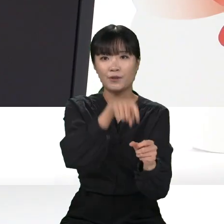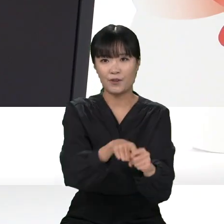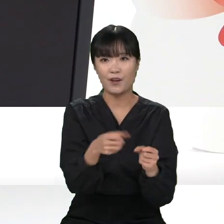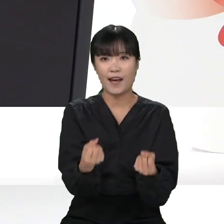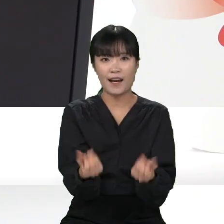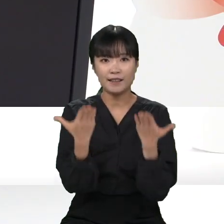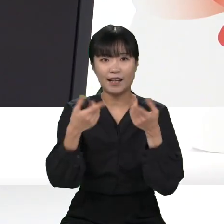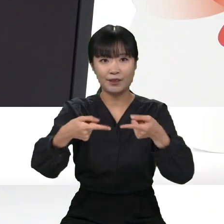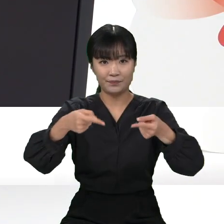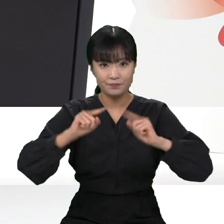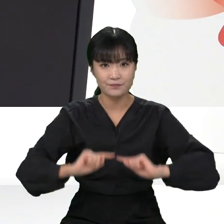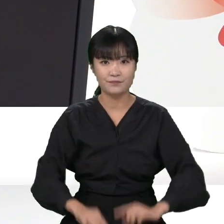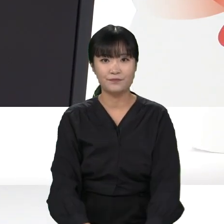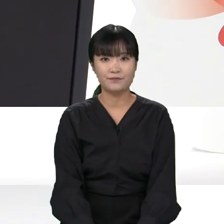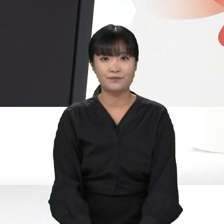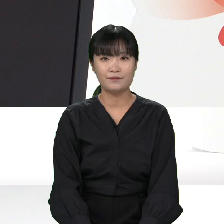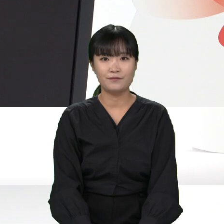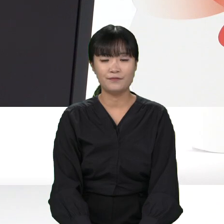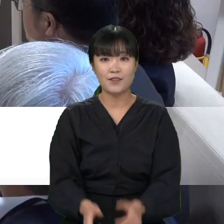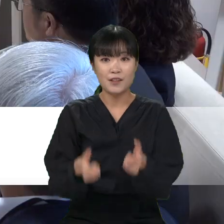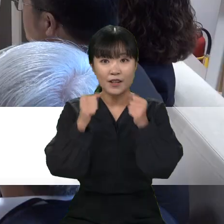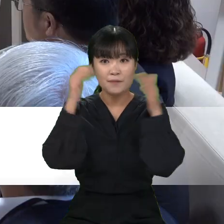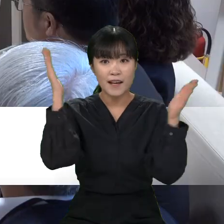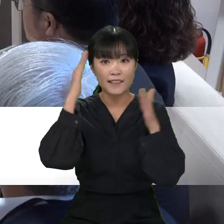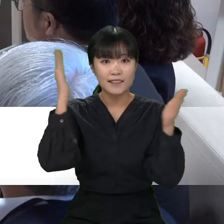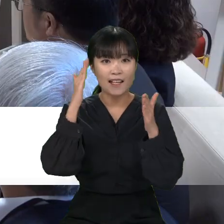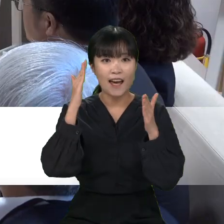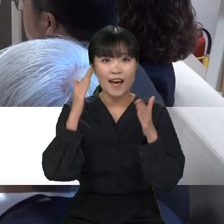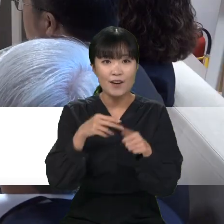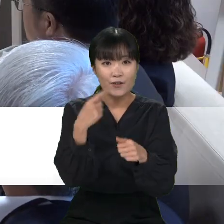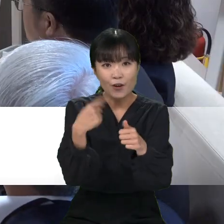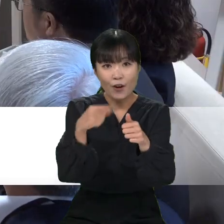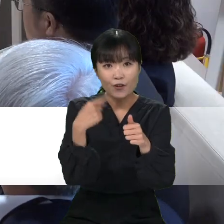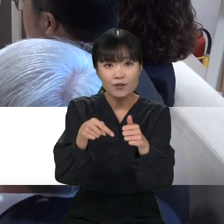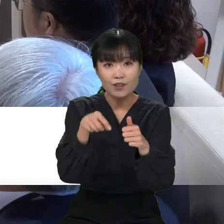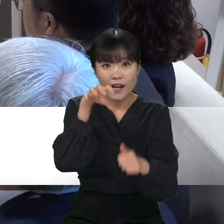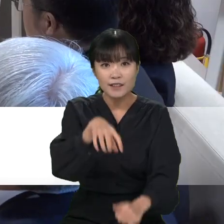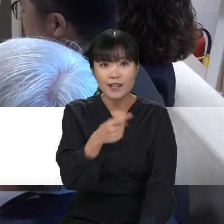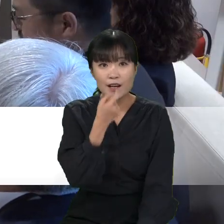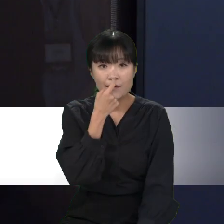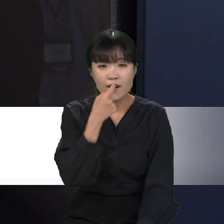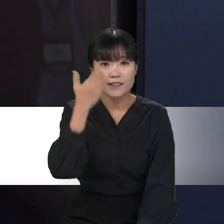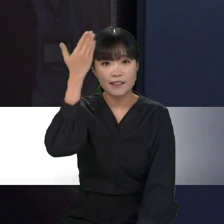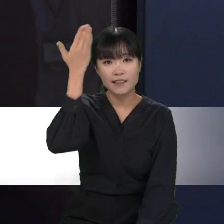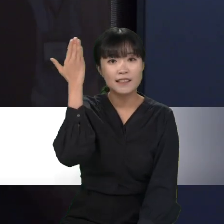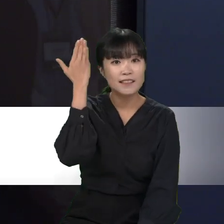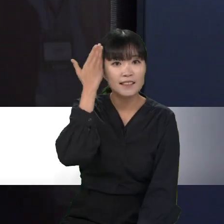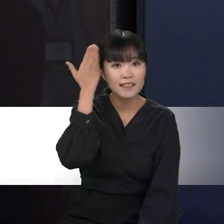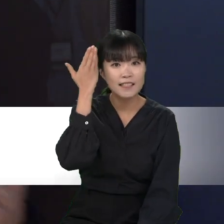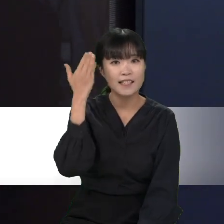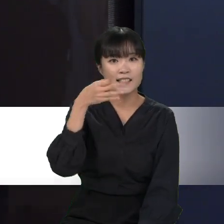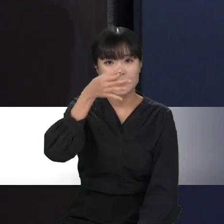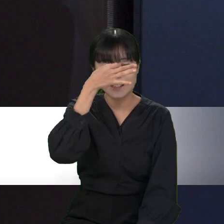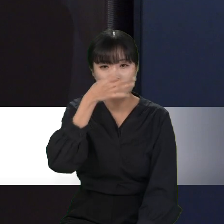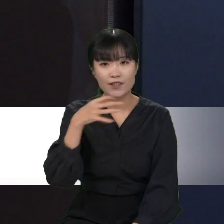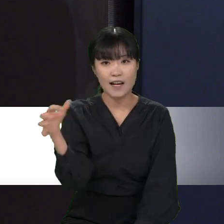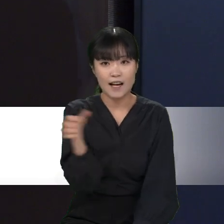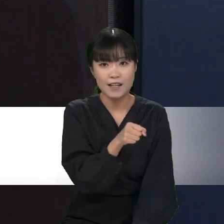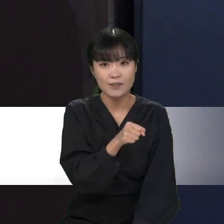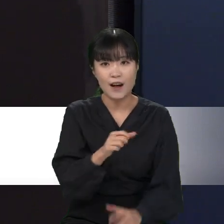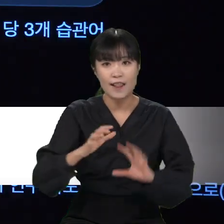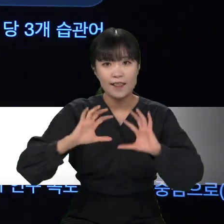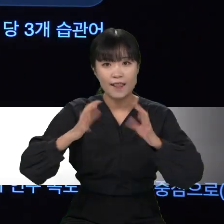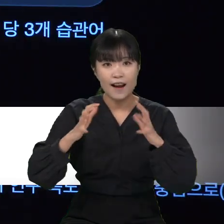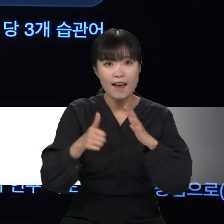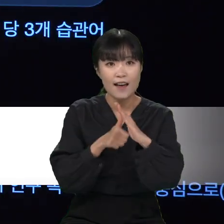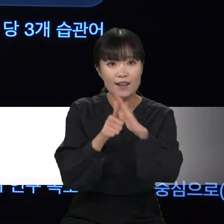만나기 위해 행사에 참석하기도 했습니다 수료생들은 아카데미에서 배운 지식과 기술을 바탕으로